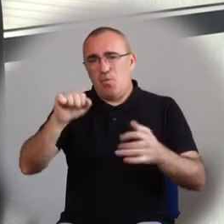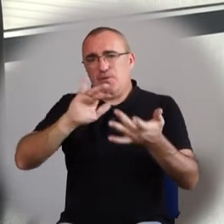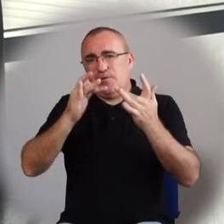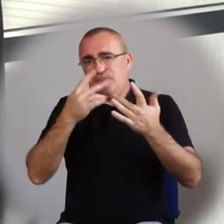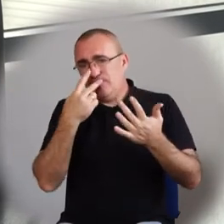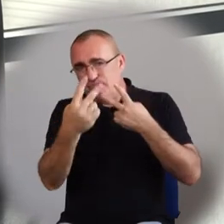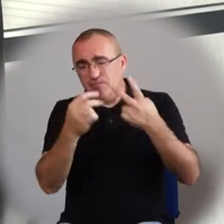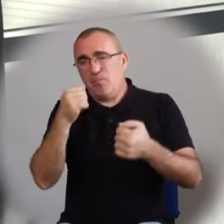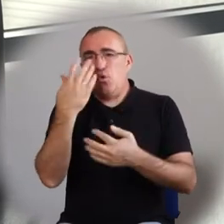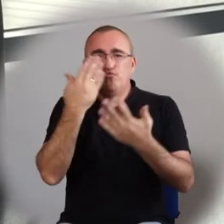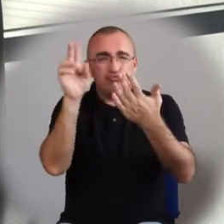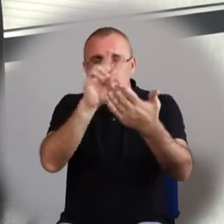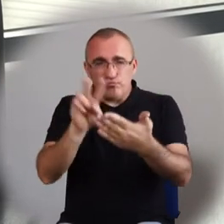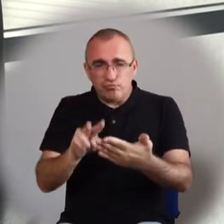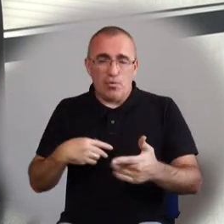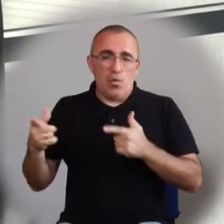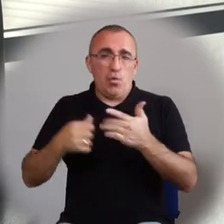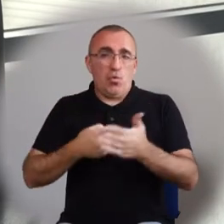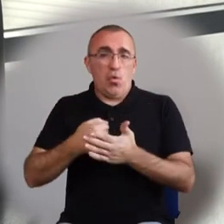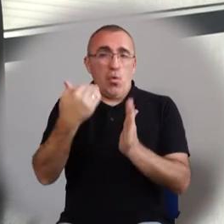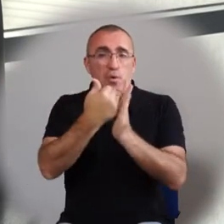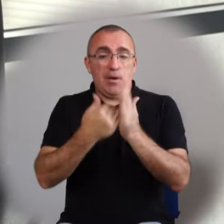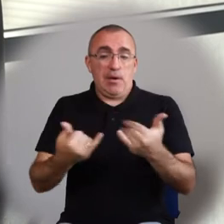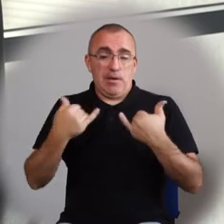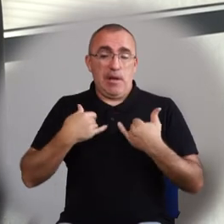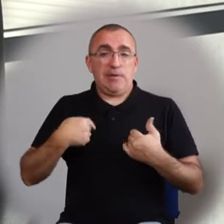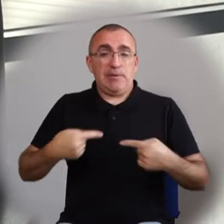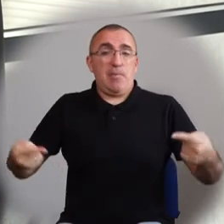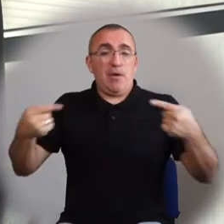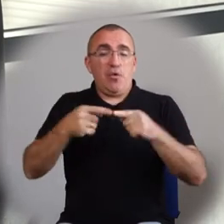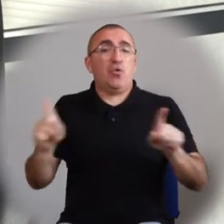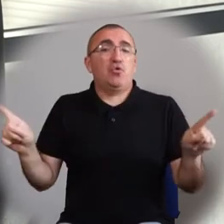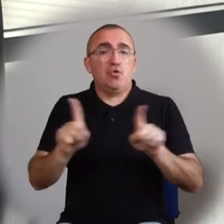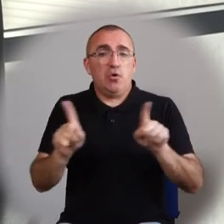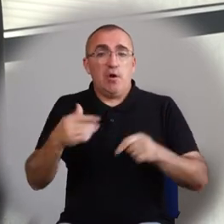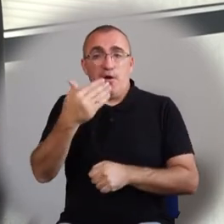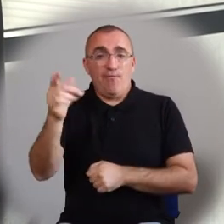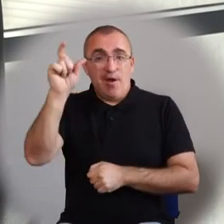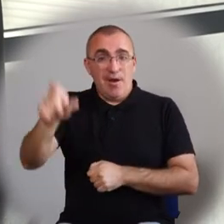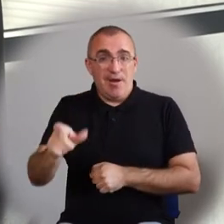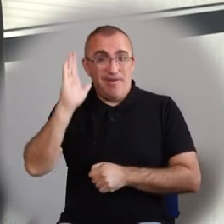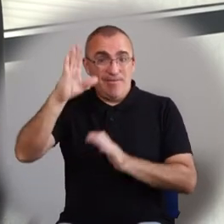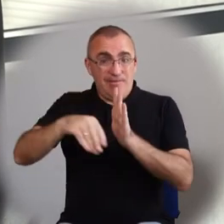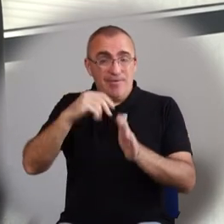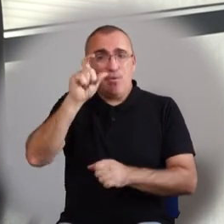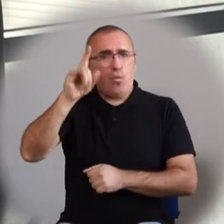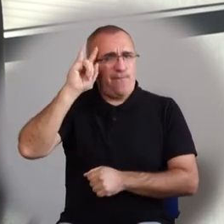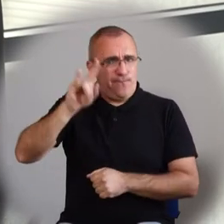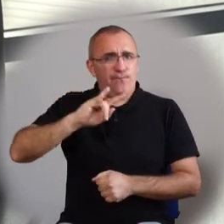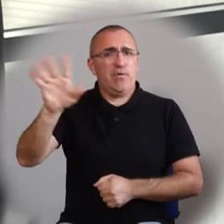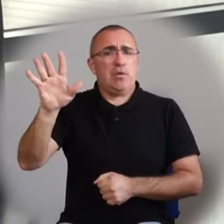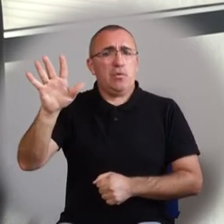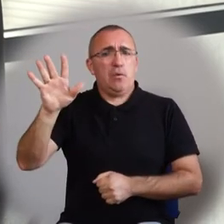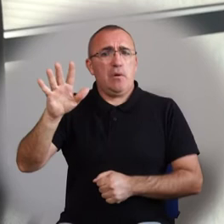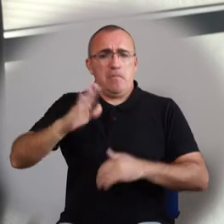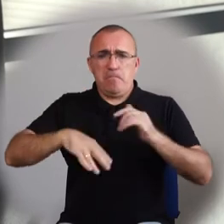доступі, їх можна знайти в інтернеті. Я теж їх почитала, коли готувалася до цієї програми, і для себе відзначила, що ваші кандидати здебільшого